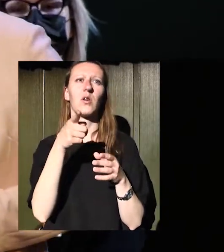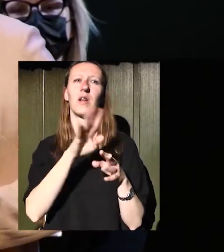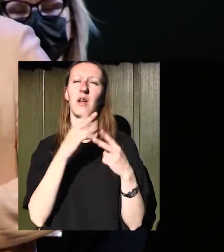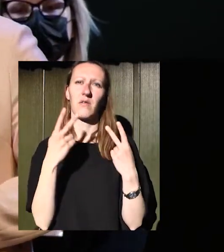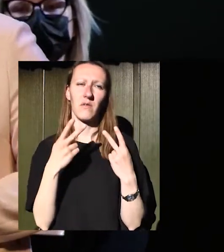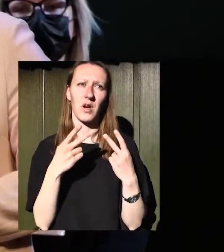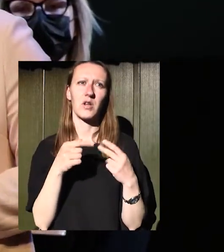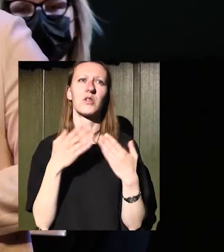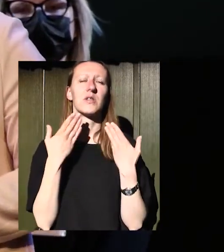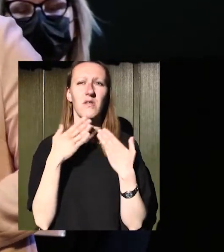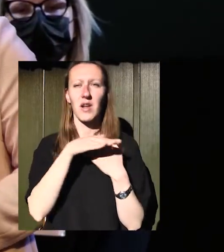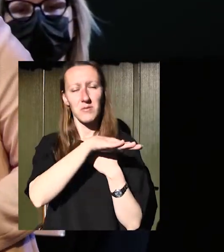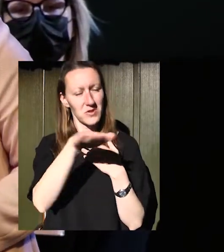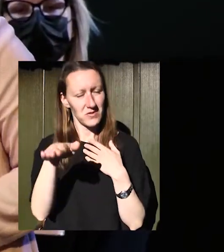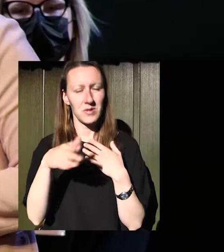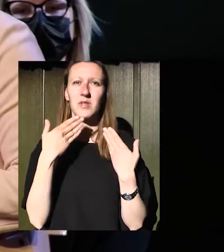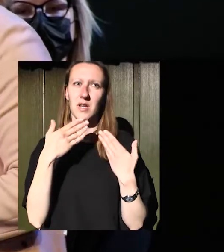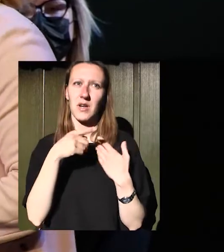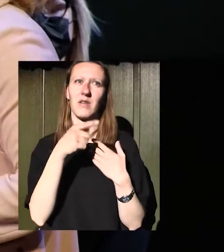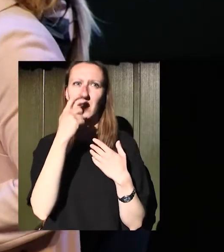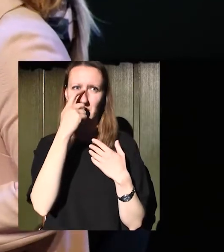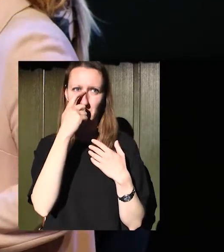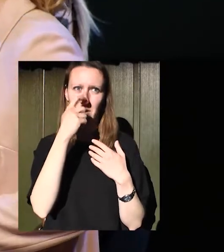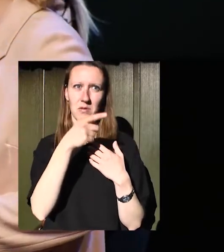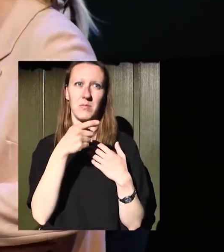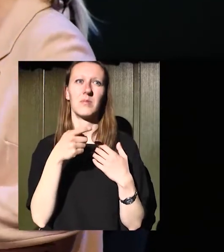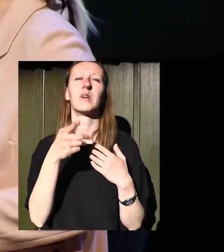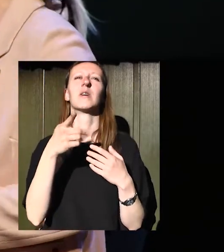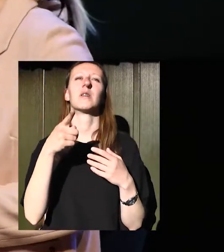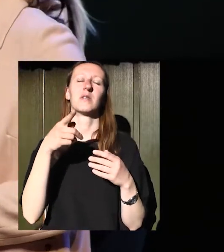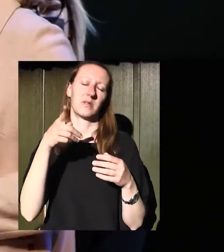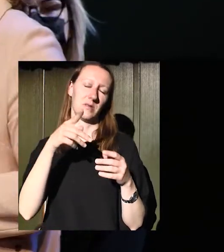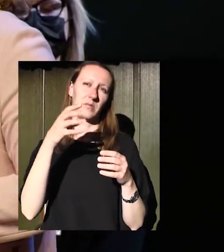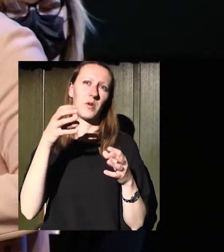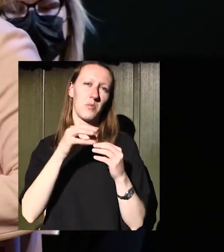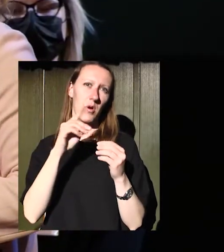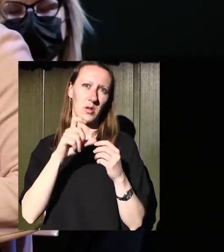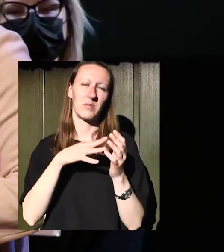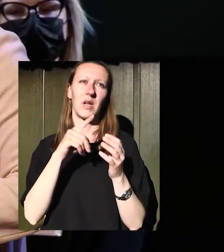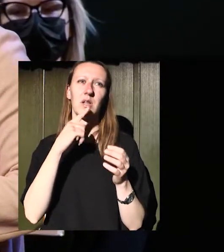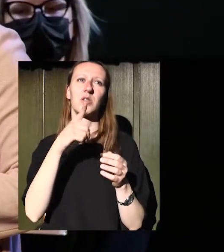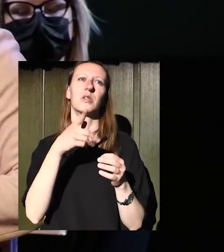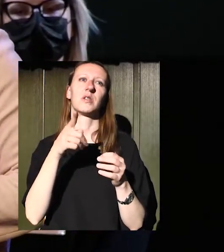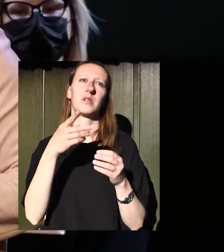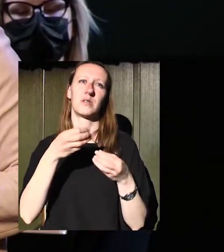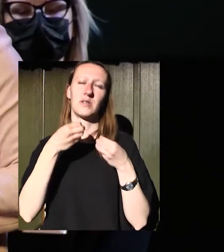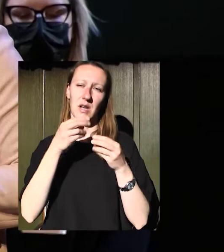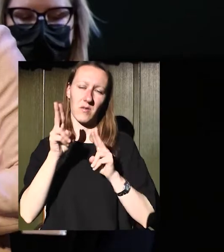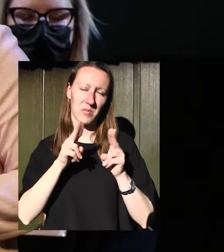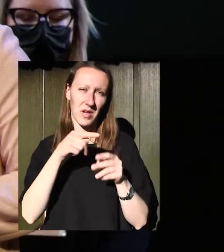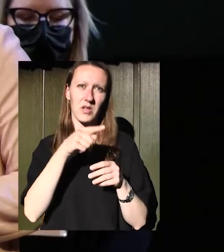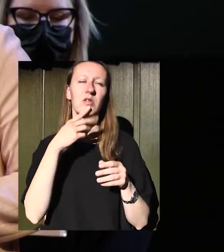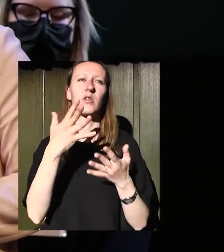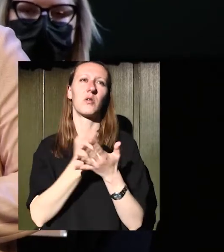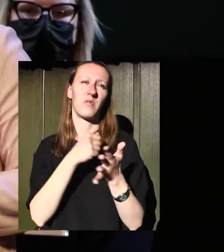to je najbitnije. Ringrazio tutti, ringrazio il sindaco e il consiglio cittadino per